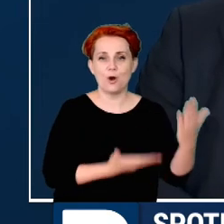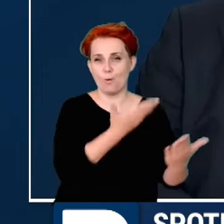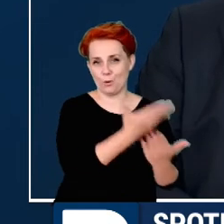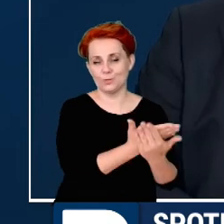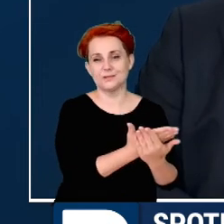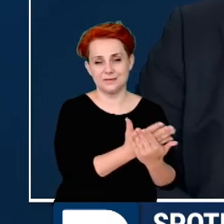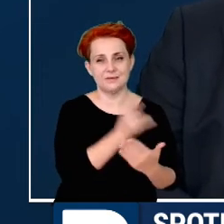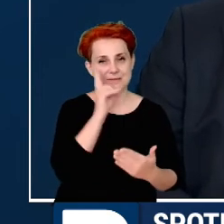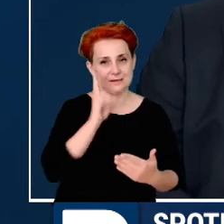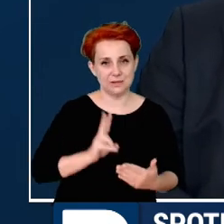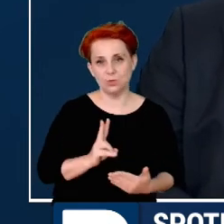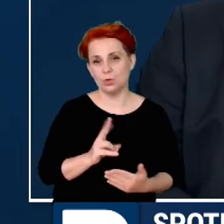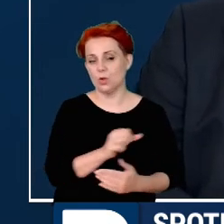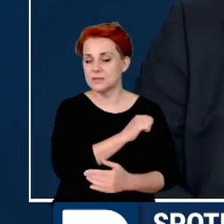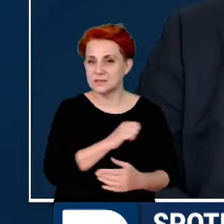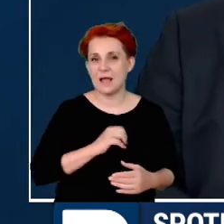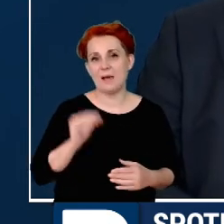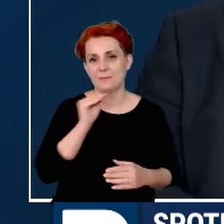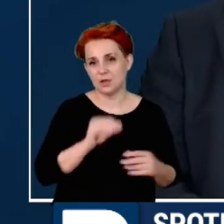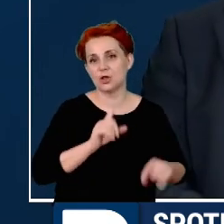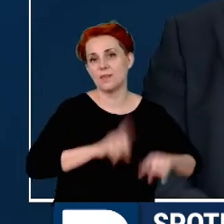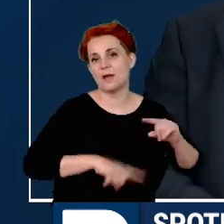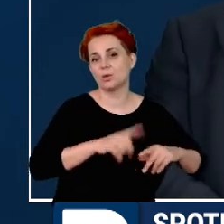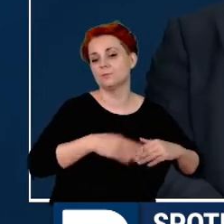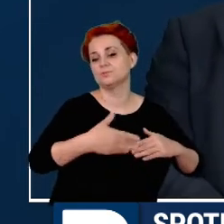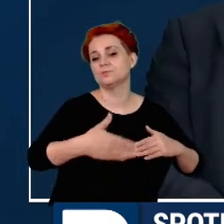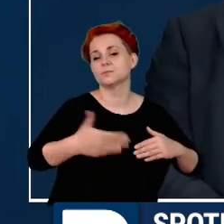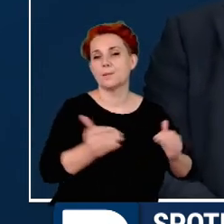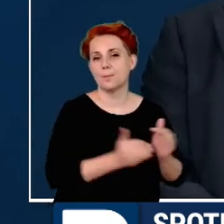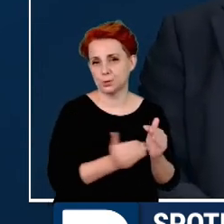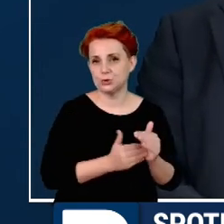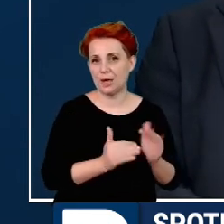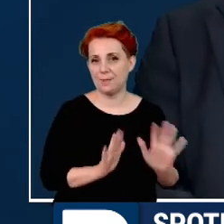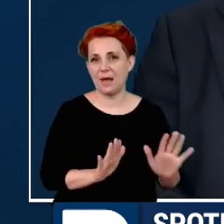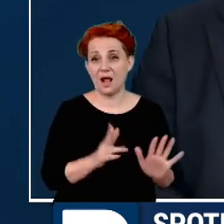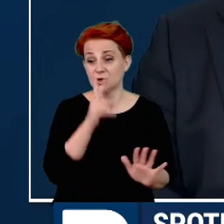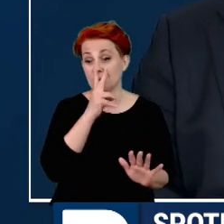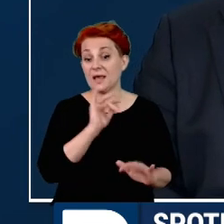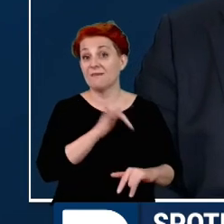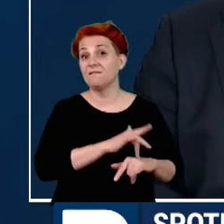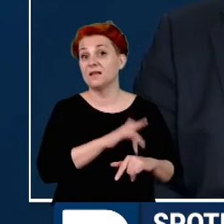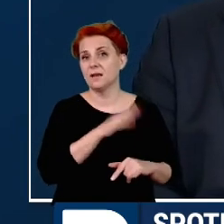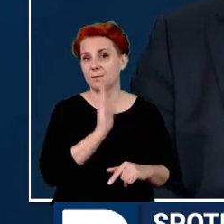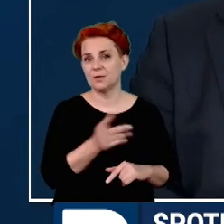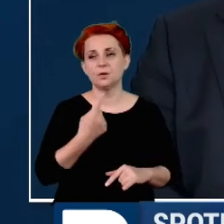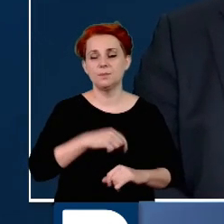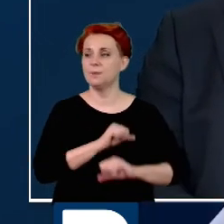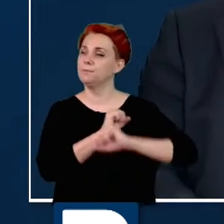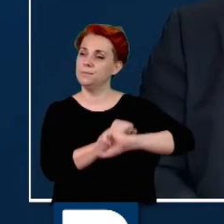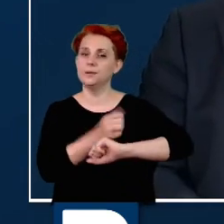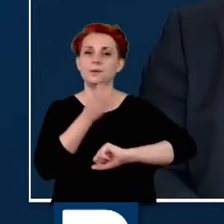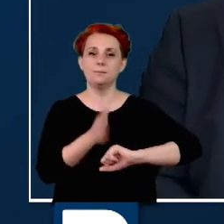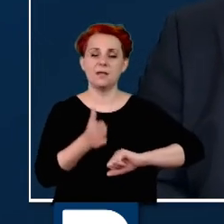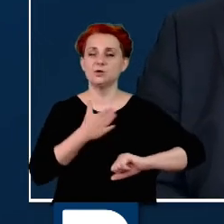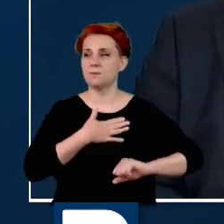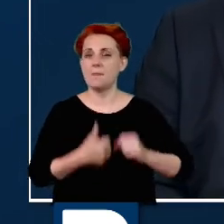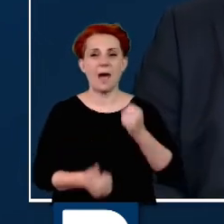potrwać w sposób naturalny jakiś czas i zobaczymy, co z tego wyniknie. Wiemy, że będziemy się bronić przed tym. Mamy